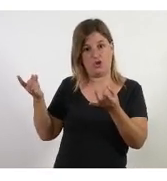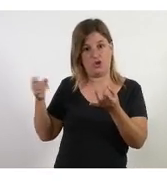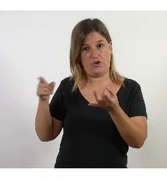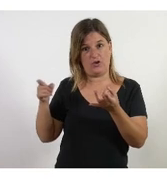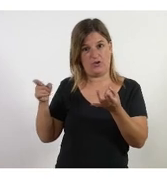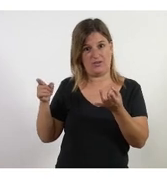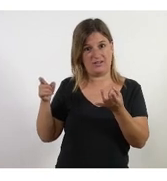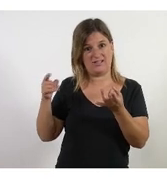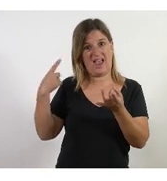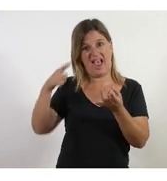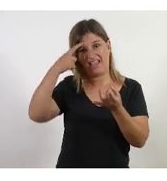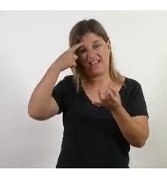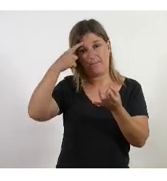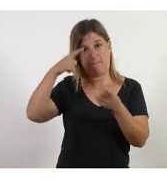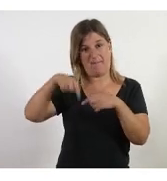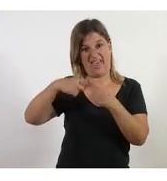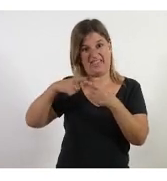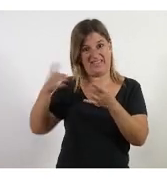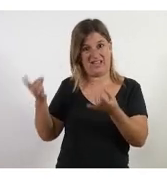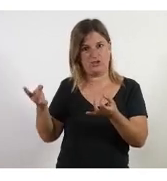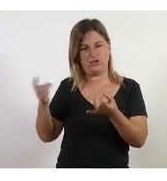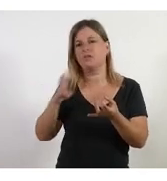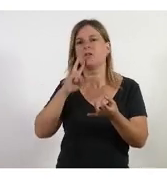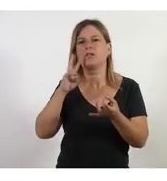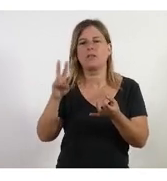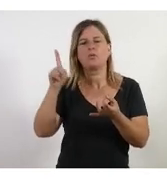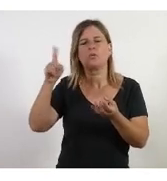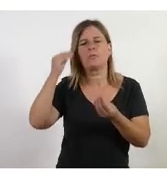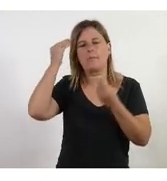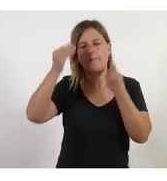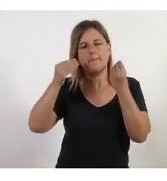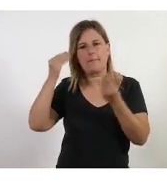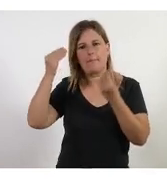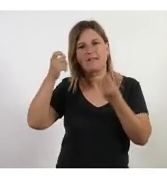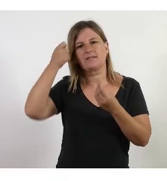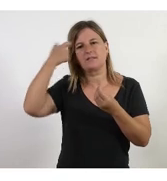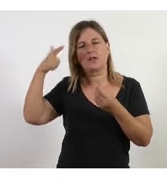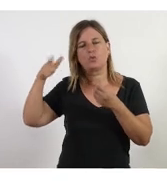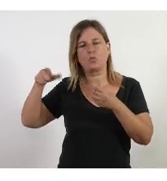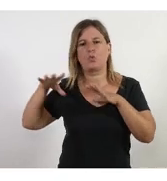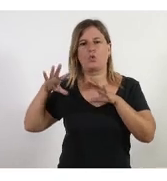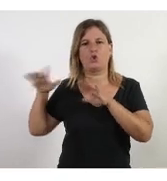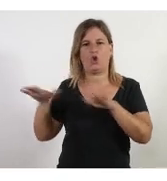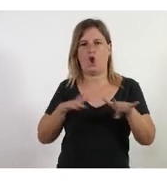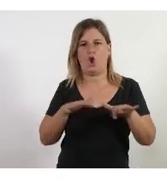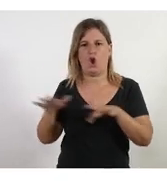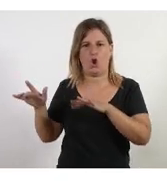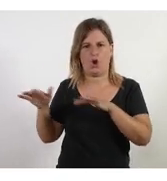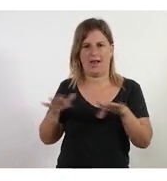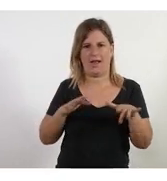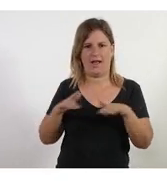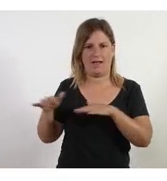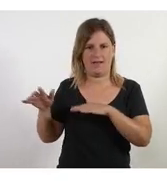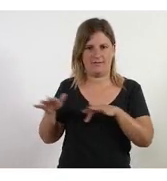fan habitualment meditació, els van dir que pensessin que estaven tocant el piano, una